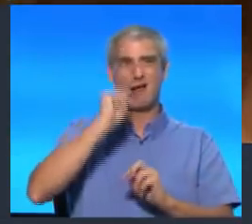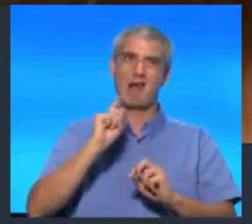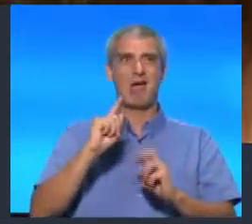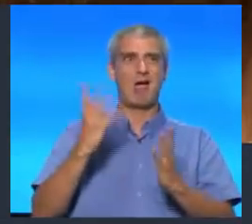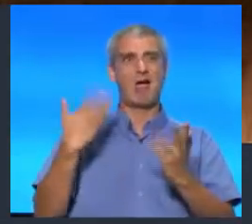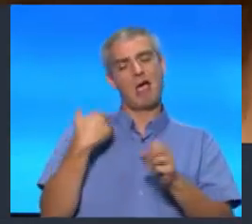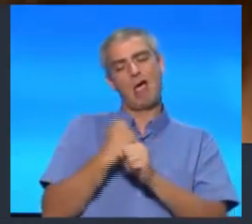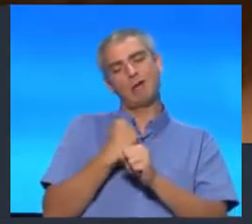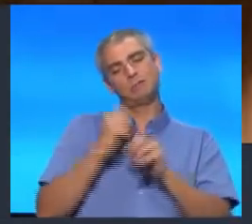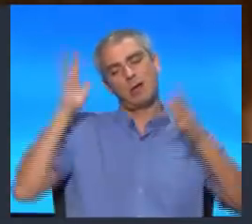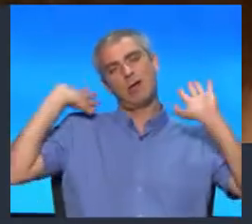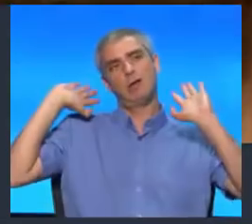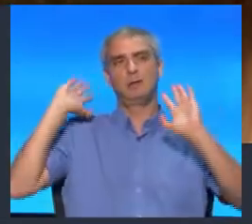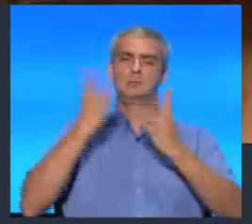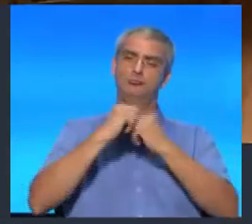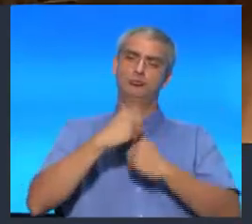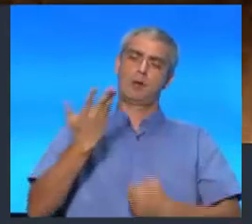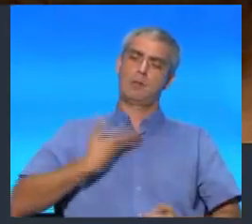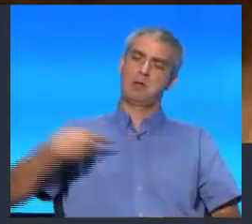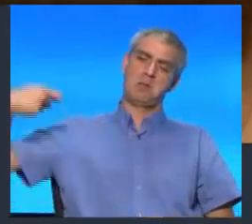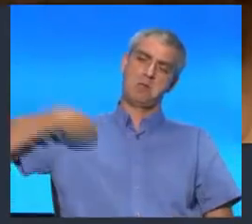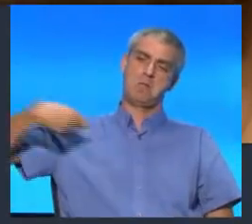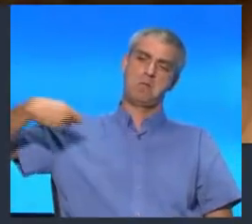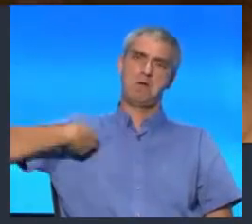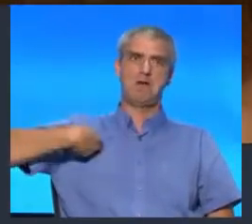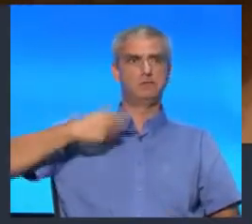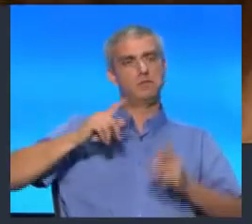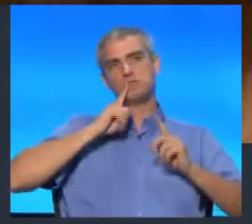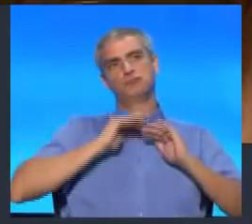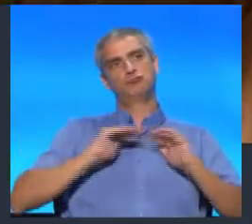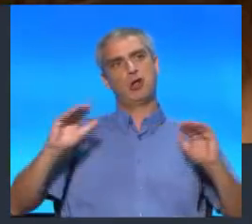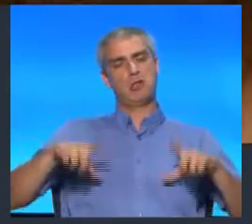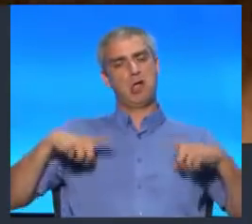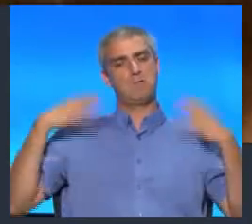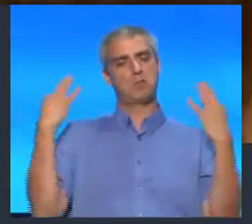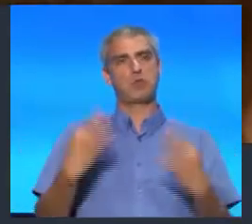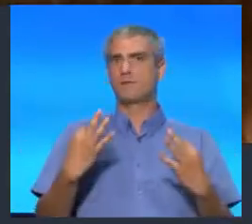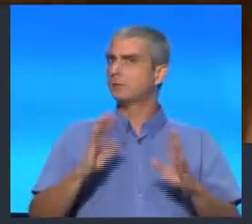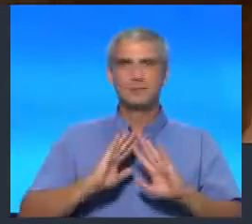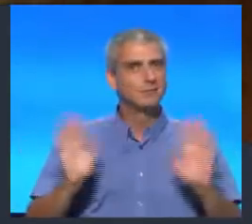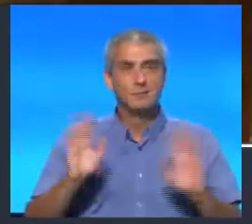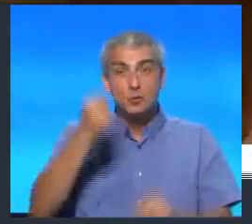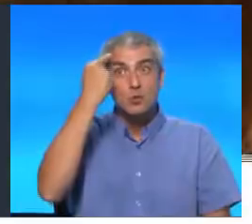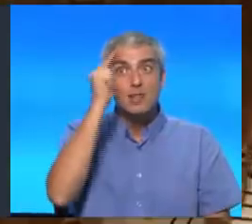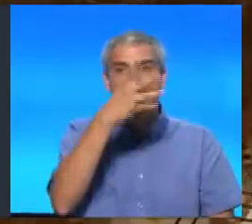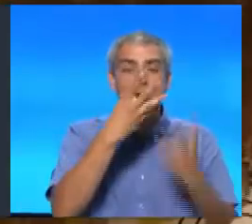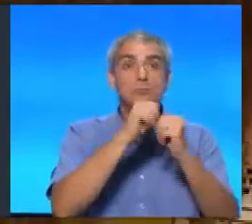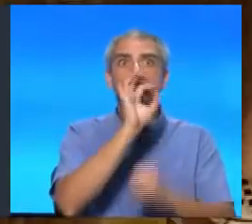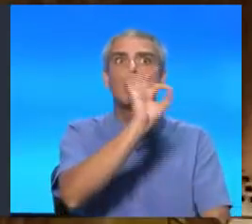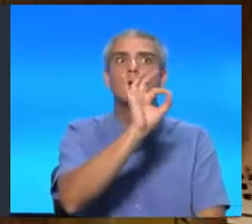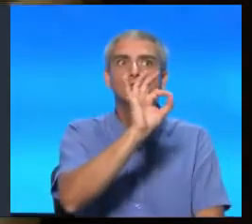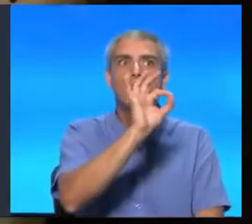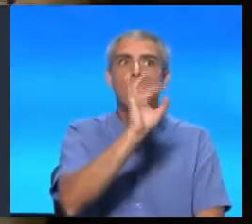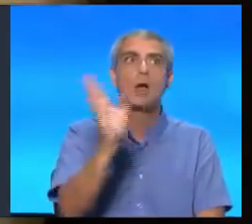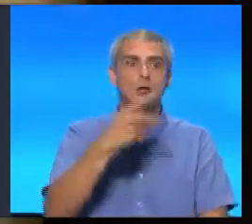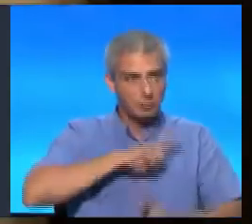עשה מה שעשה, ואז המשפחה שלו מקבלת כספים, ויושבים בשקט, וחיים את החיים הטובים. הוא ידע שהמשפחה שלו הולכת